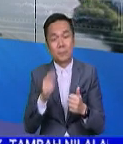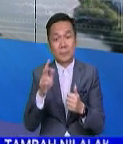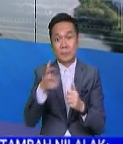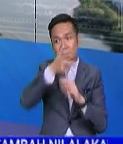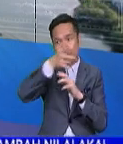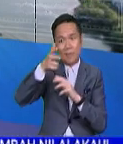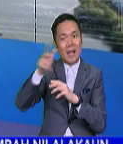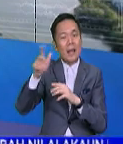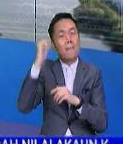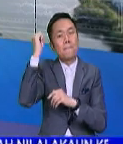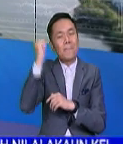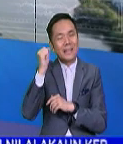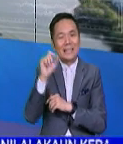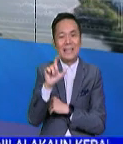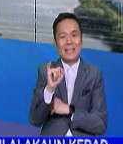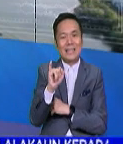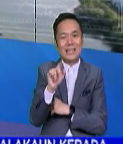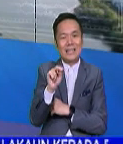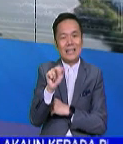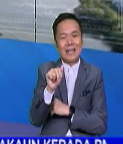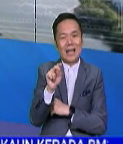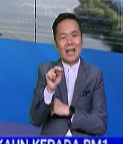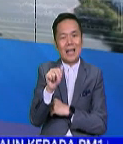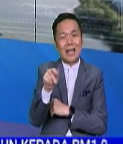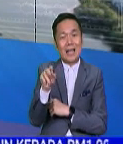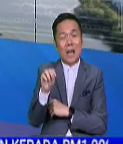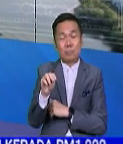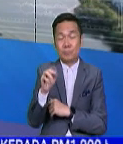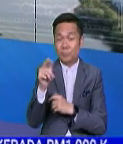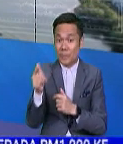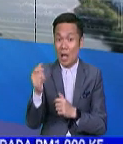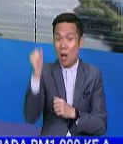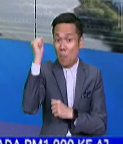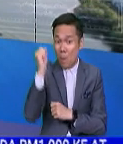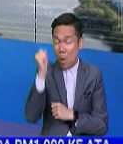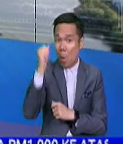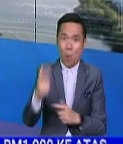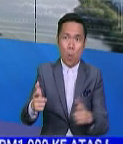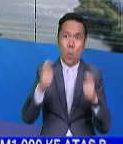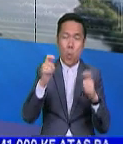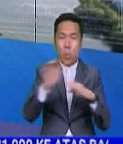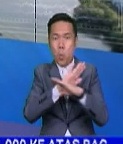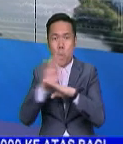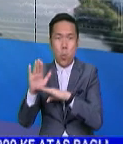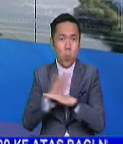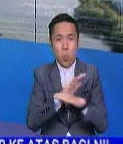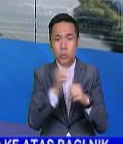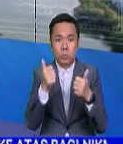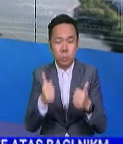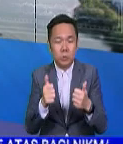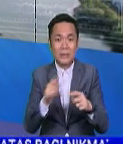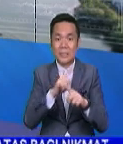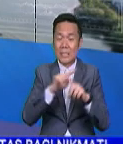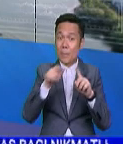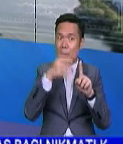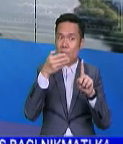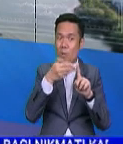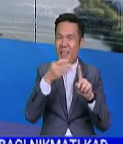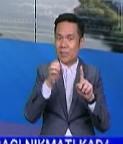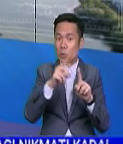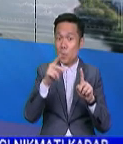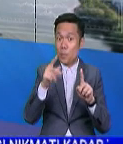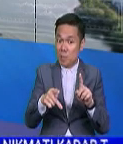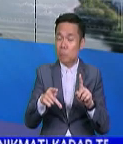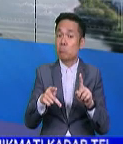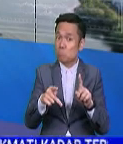pemberita di terminal Buss Utara inanam mendapati meskipun operasi ndak namun pematuhan na terhadap prosedur operasi standar